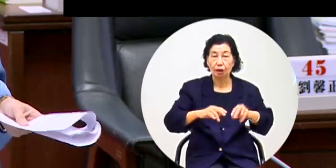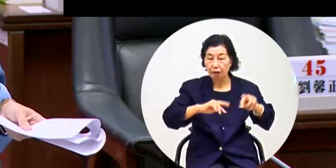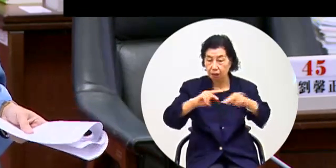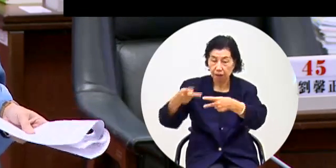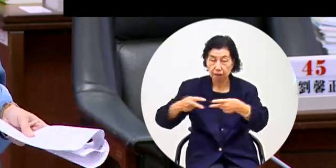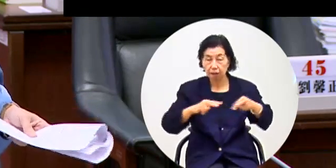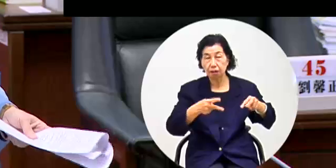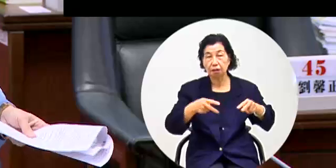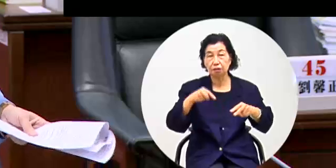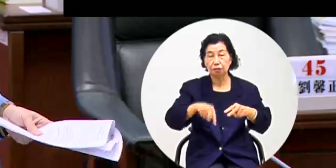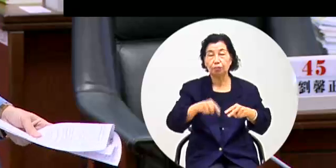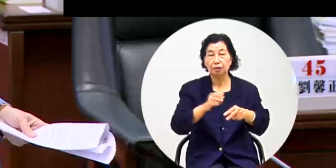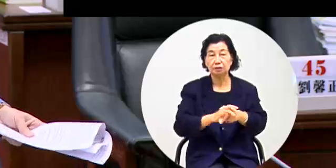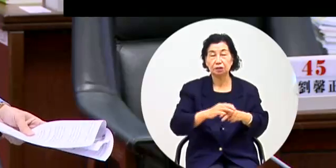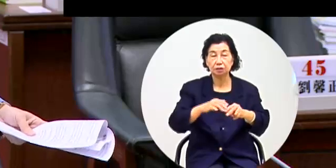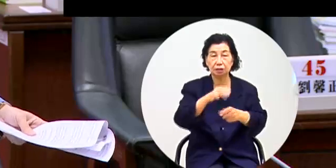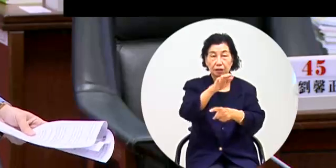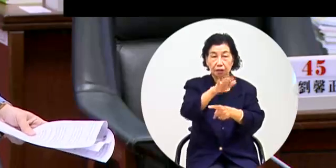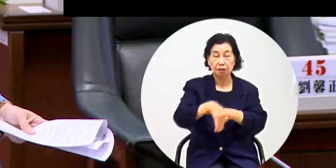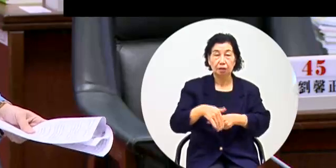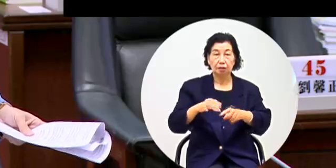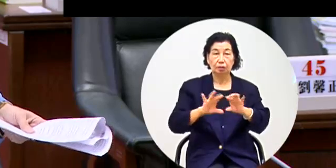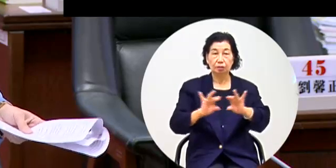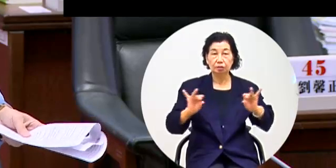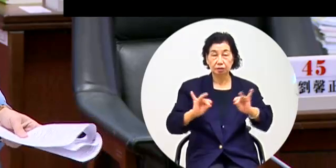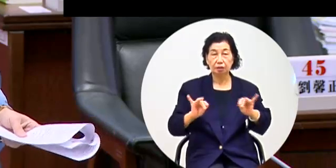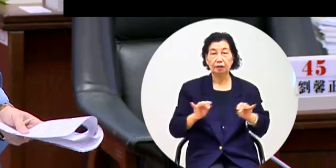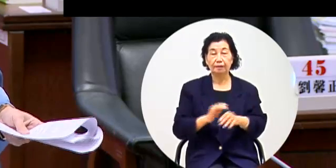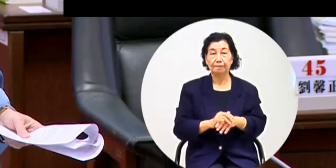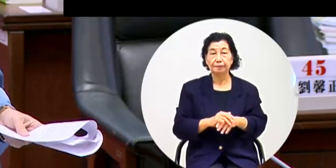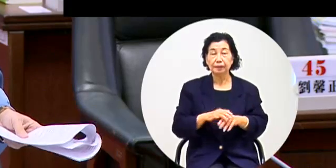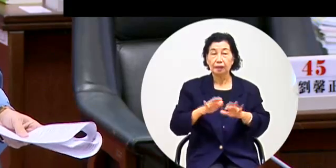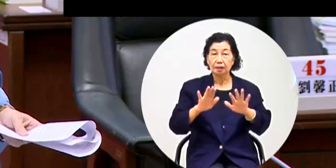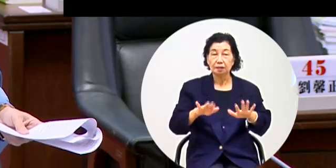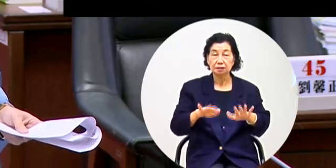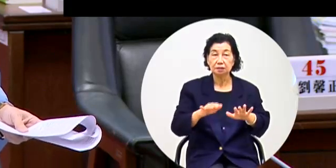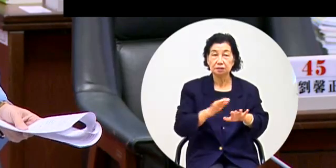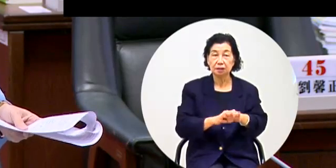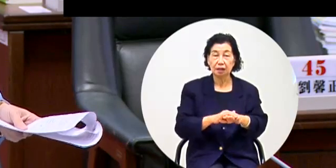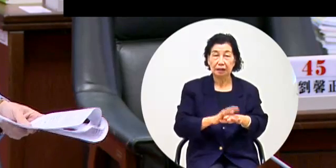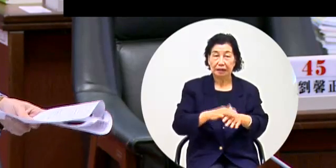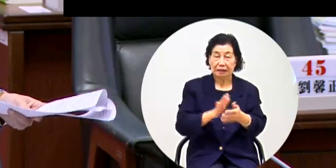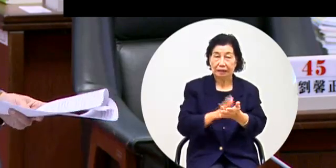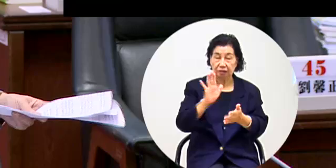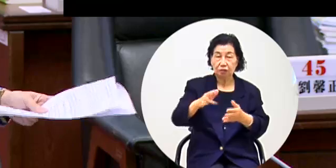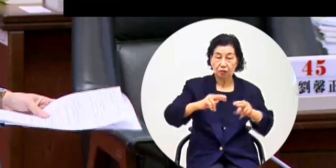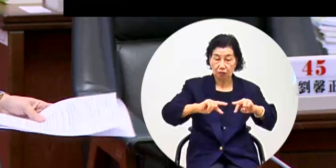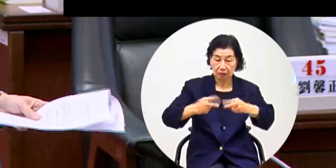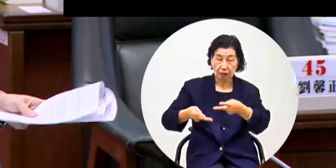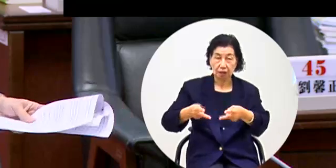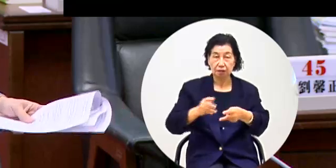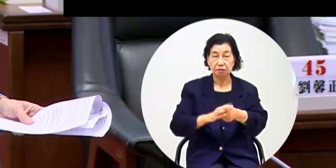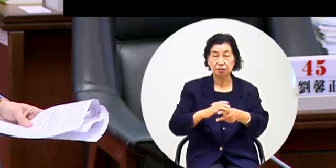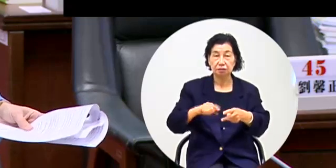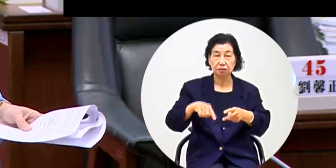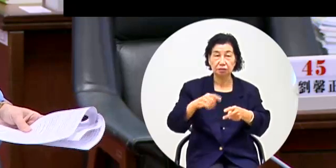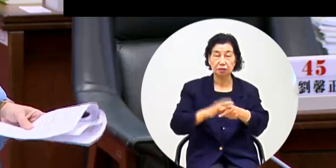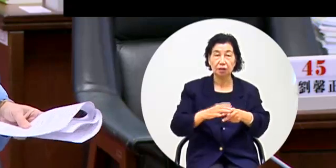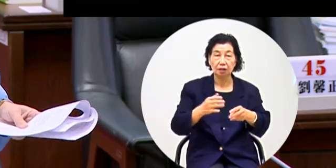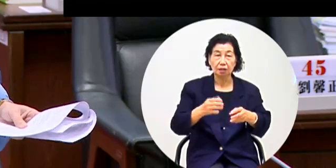无成功，起码讲农地点管坑钢球无问题，将来是一并都要处理啦，是不是？那这些问题我